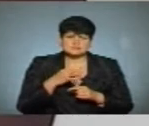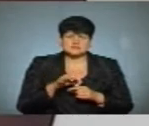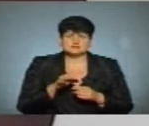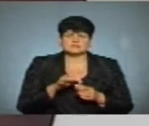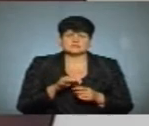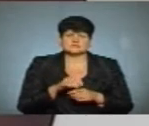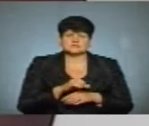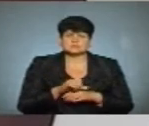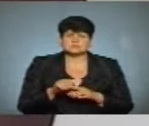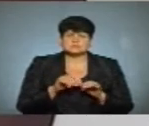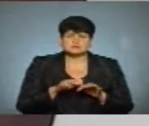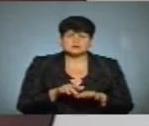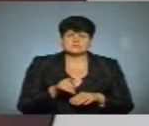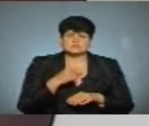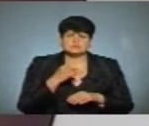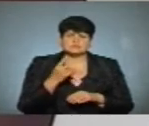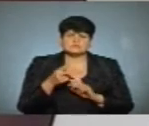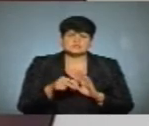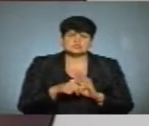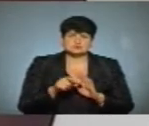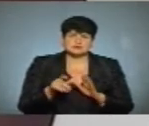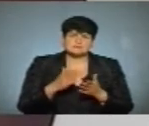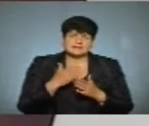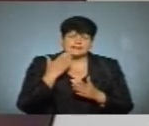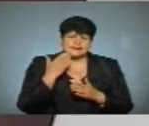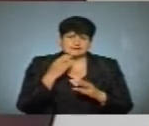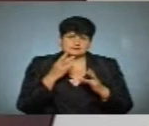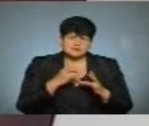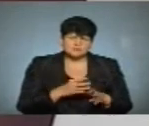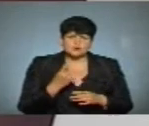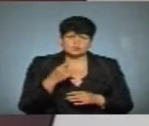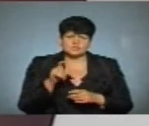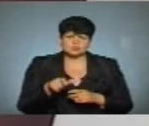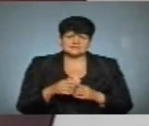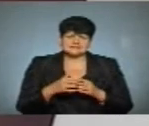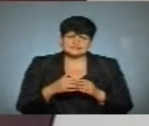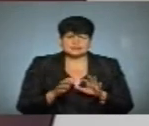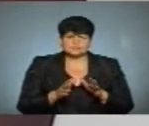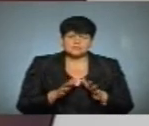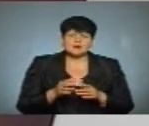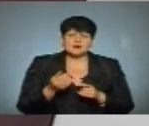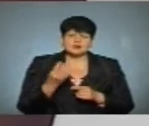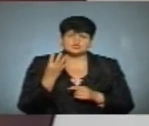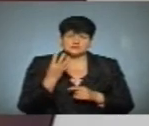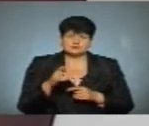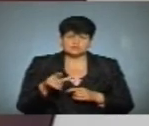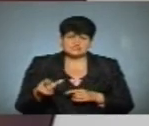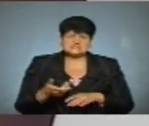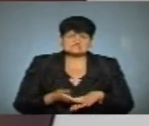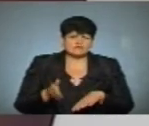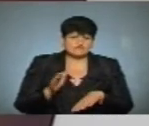Катерина Зеленко. За її словами, 26 осіб мають легкі травми, одна особа середньої важкості та четверо людей з важкими